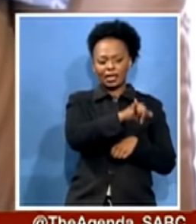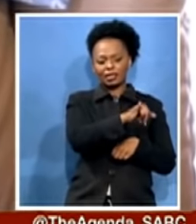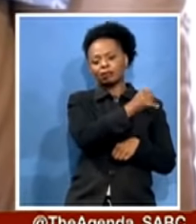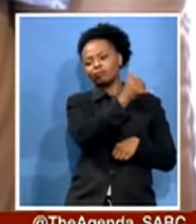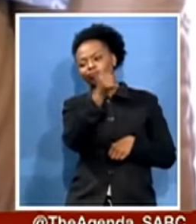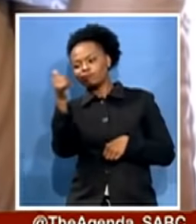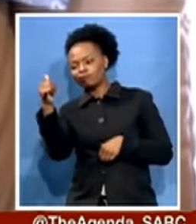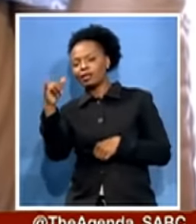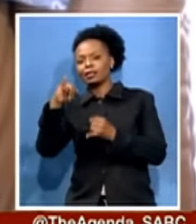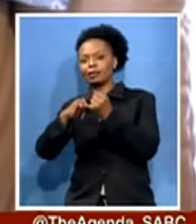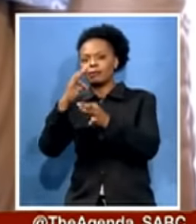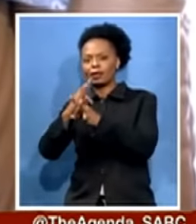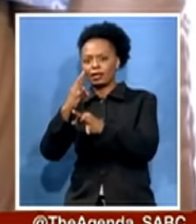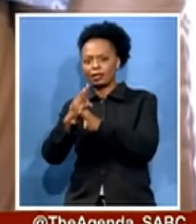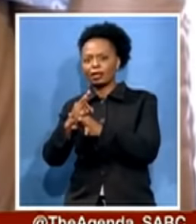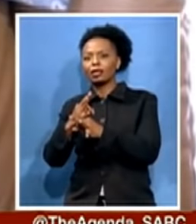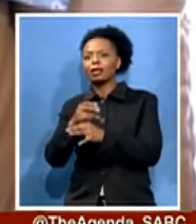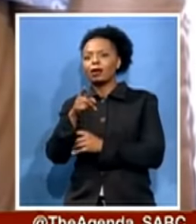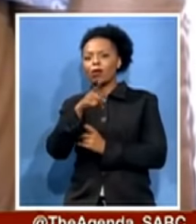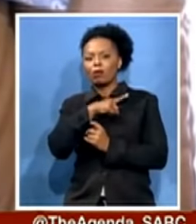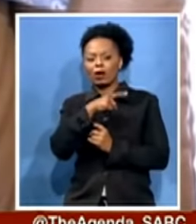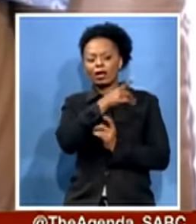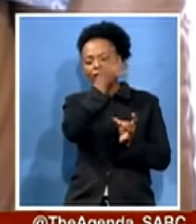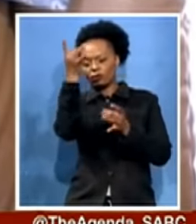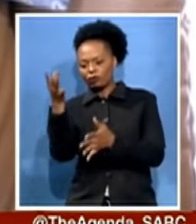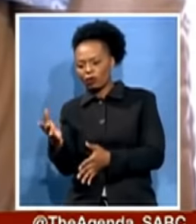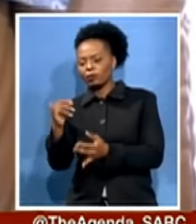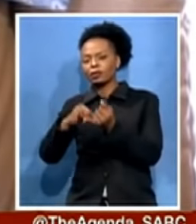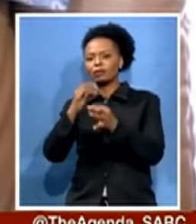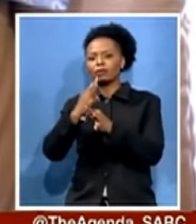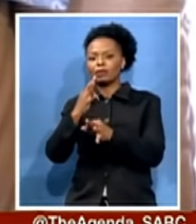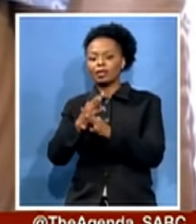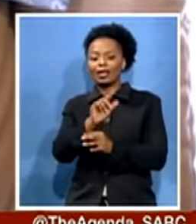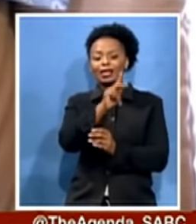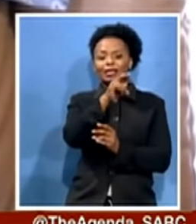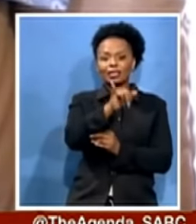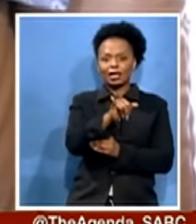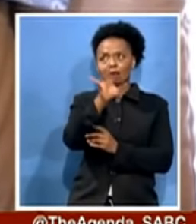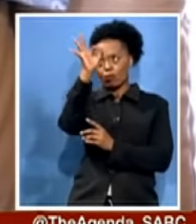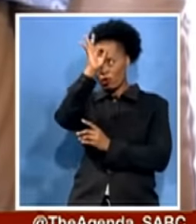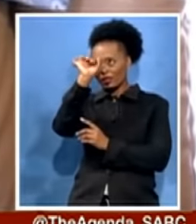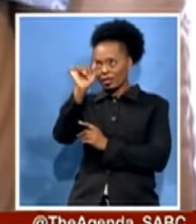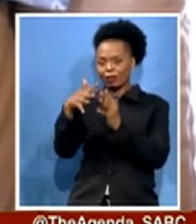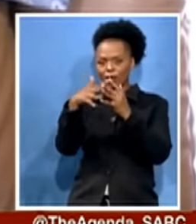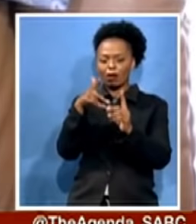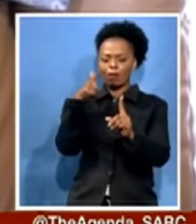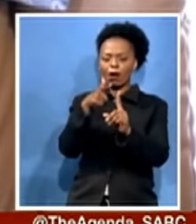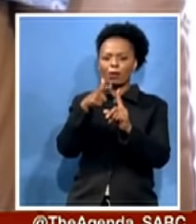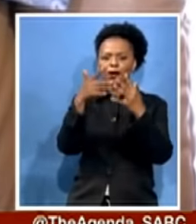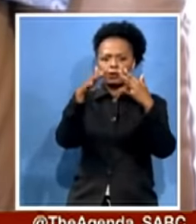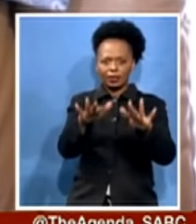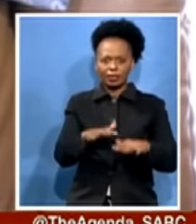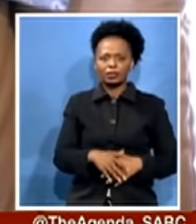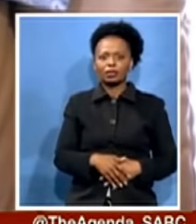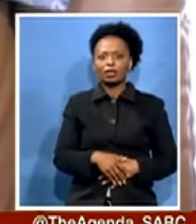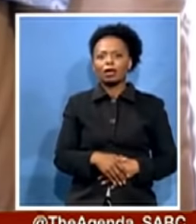Undodakazi-ke wabe esefonela unkosikazi kaLindani. Unkosikazi kaLindani wase ya-confess